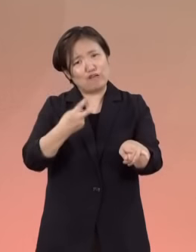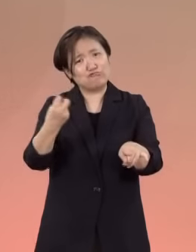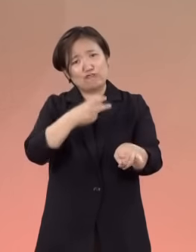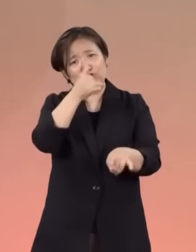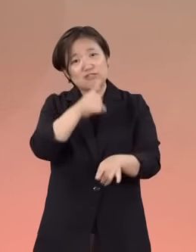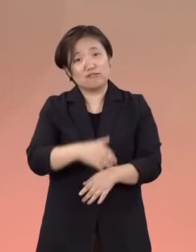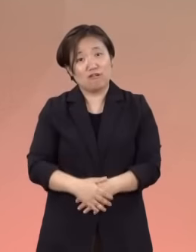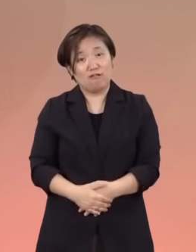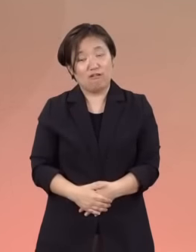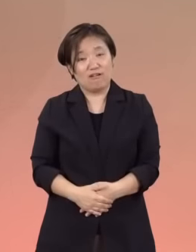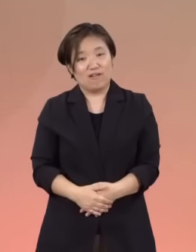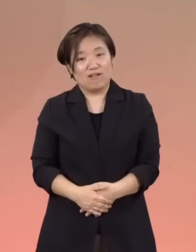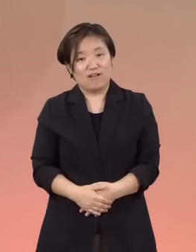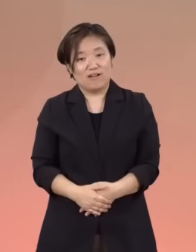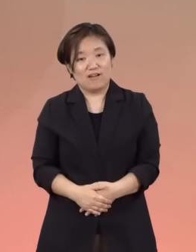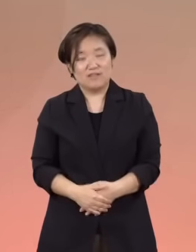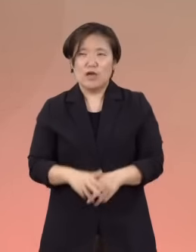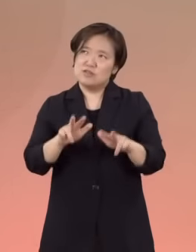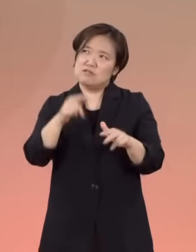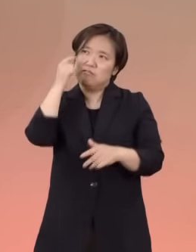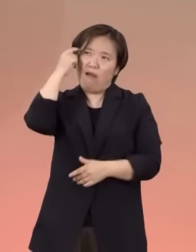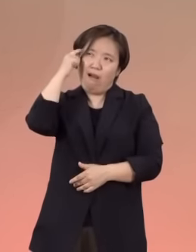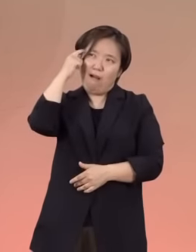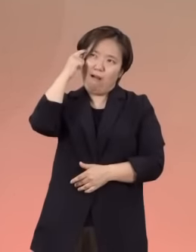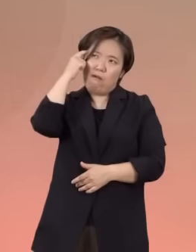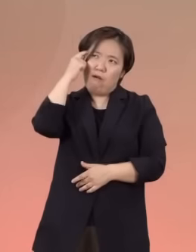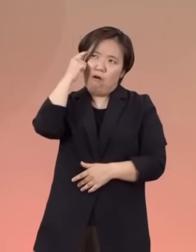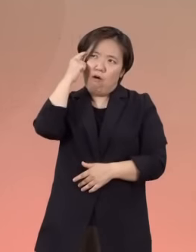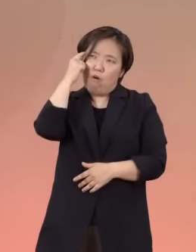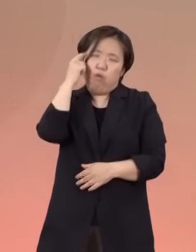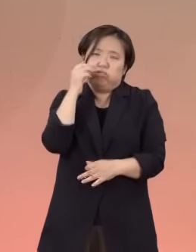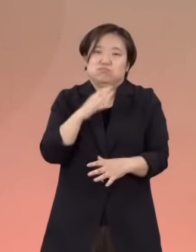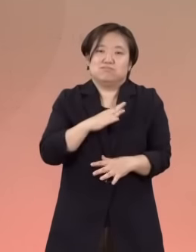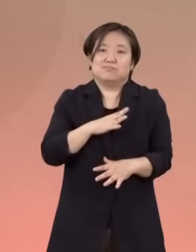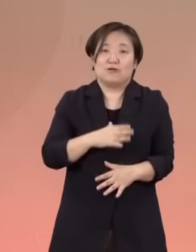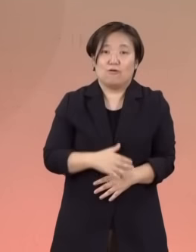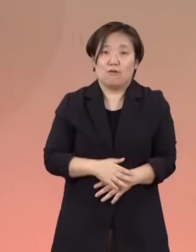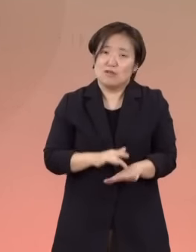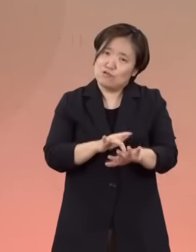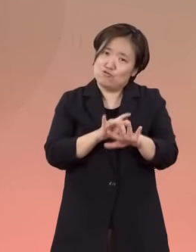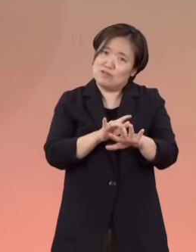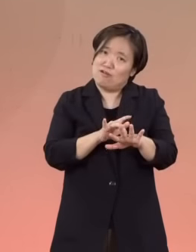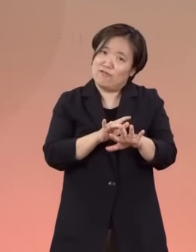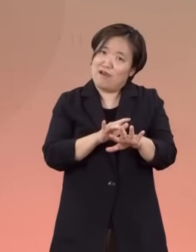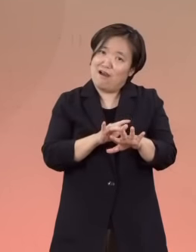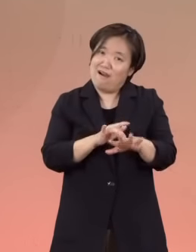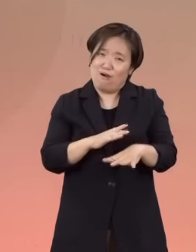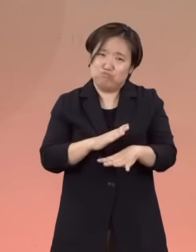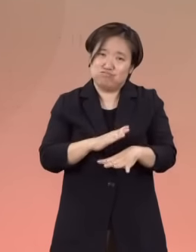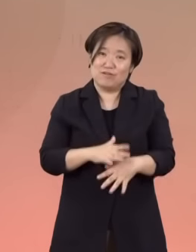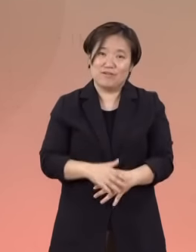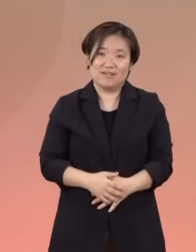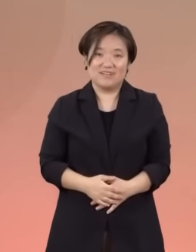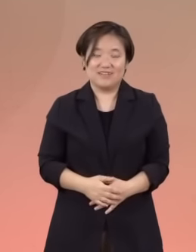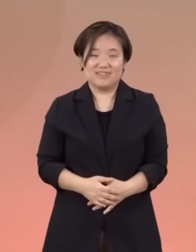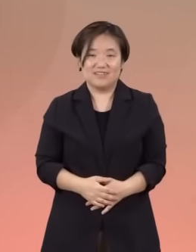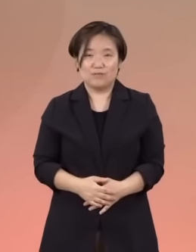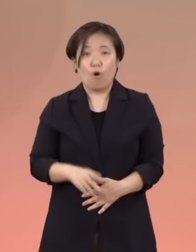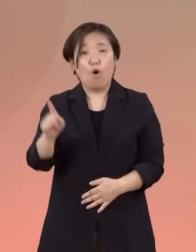있었습니다 지금 생각해도 섬뜩합니다 또 하루는 지인들과